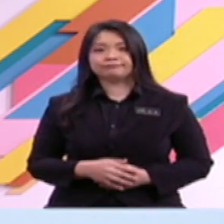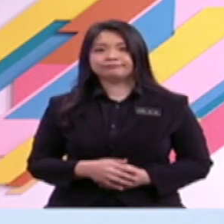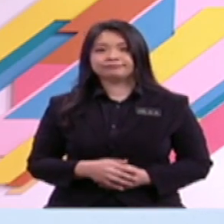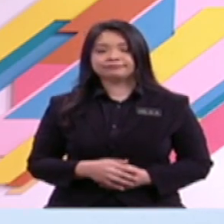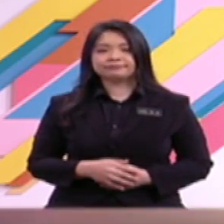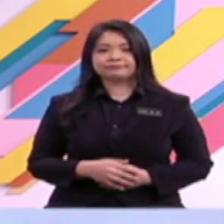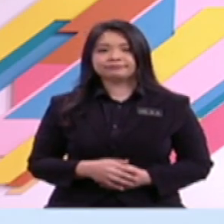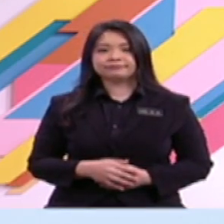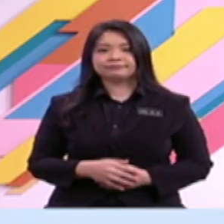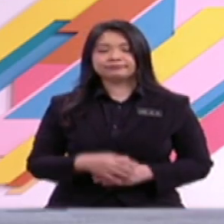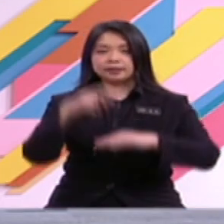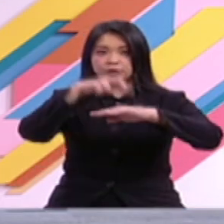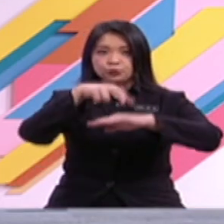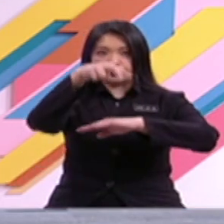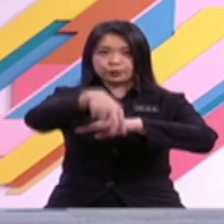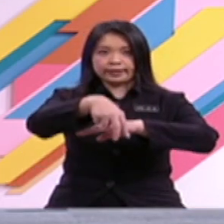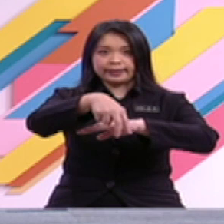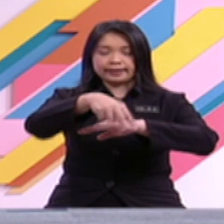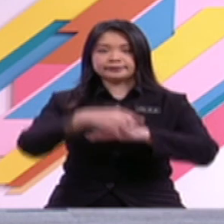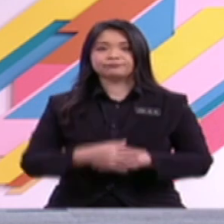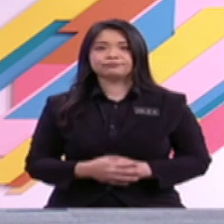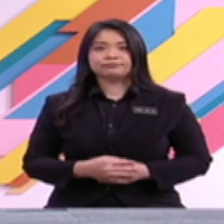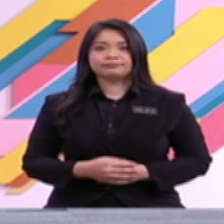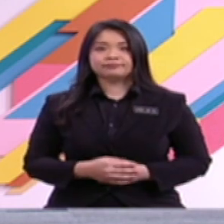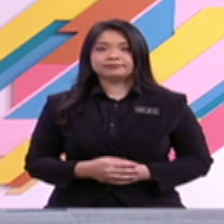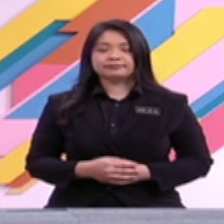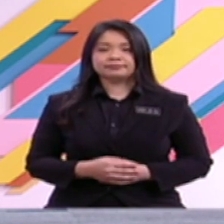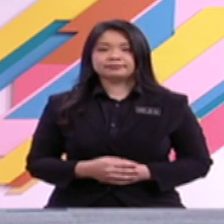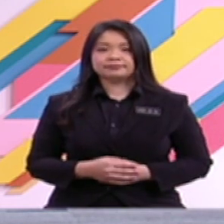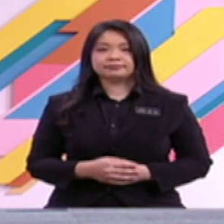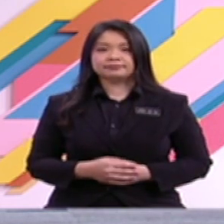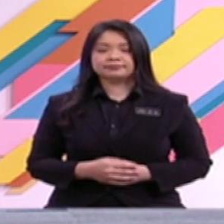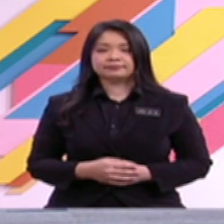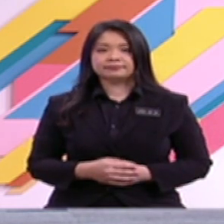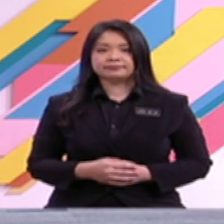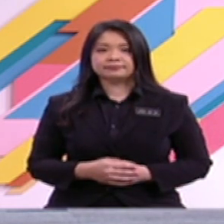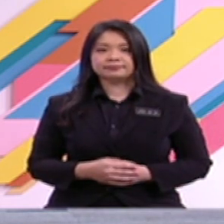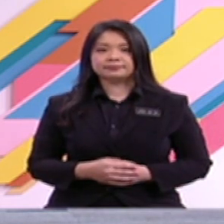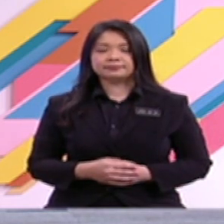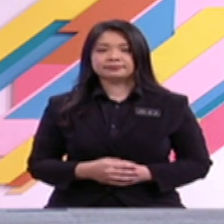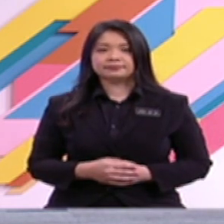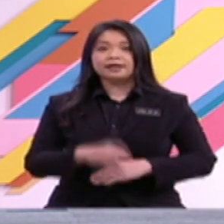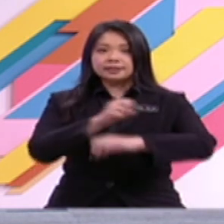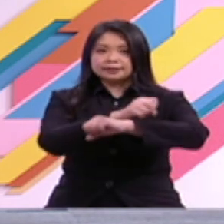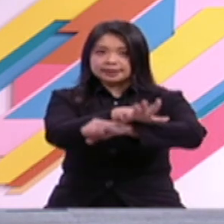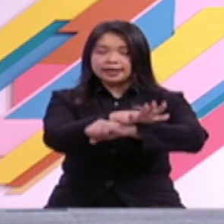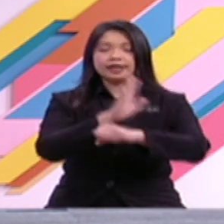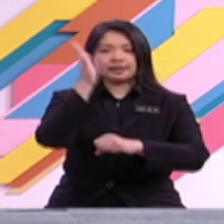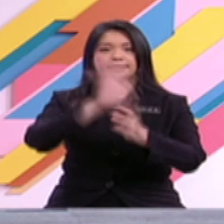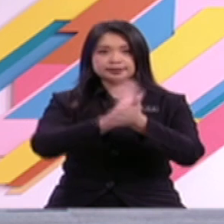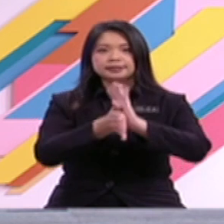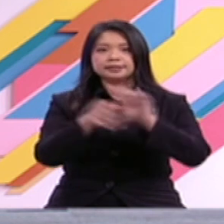usaha AC kita turunkan berlaku Hai tebalik bisanya kerjasama